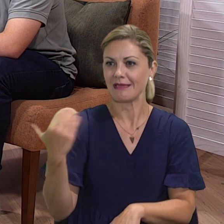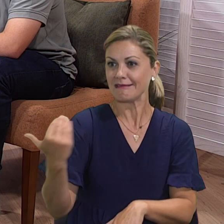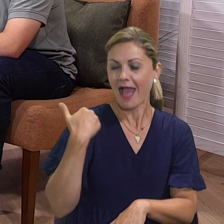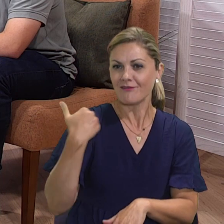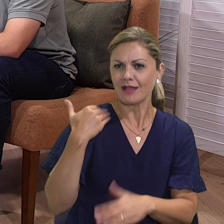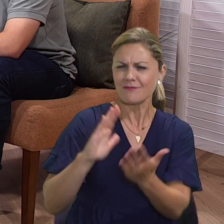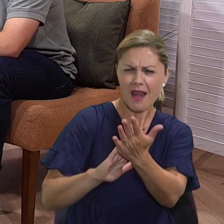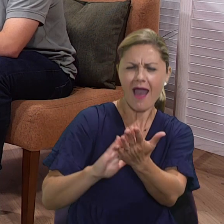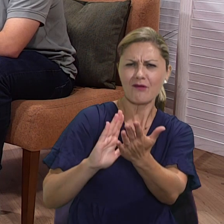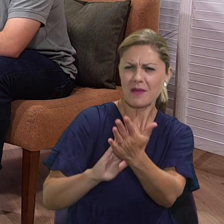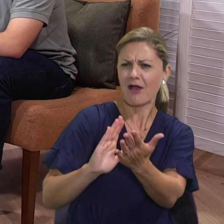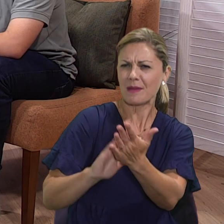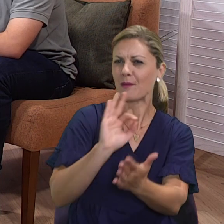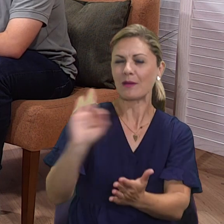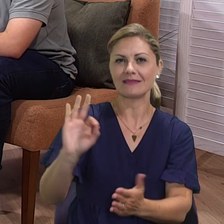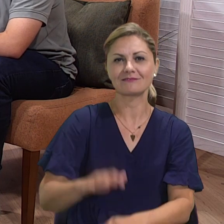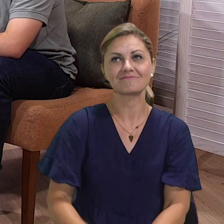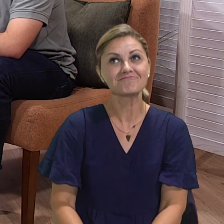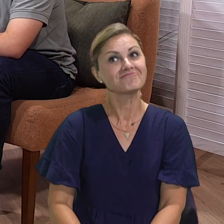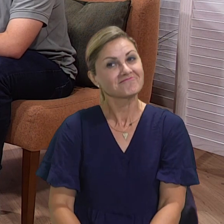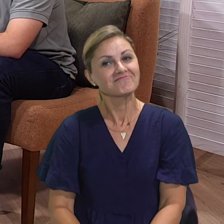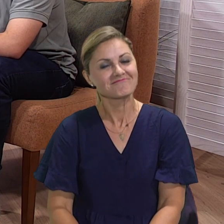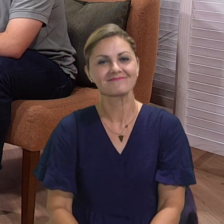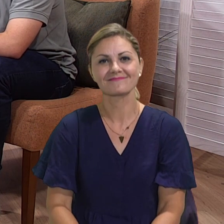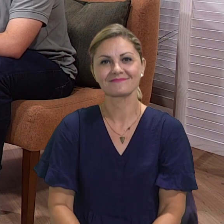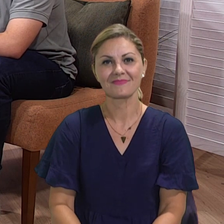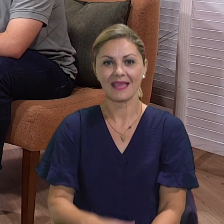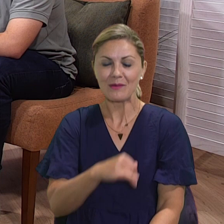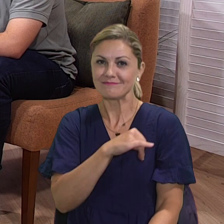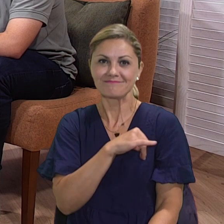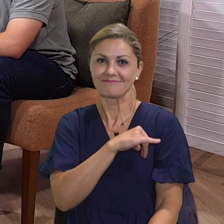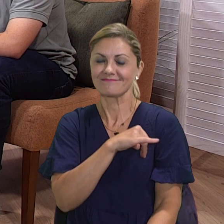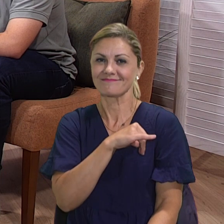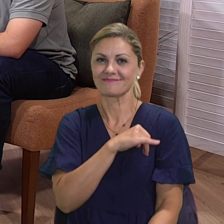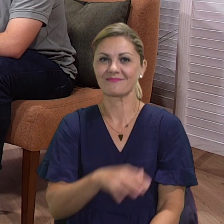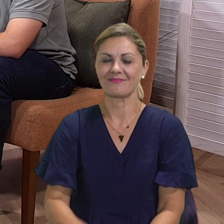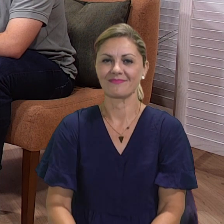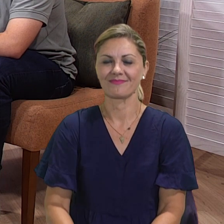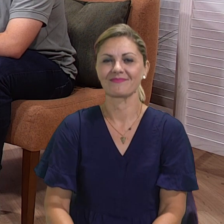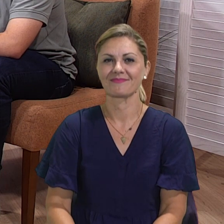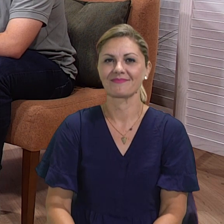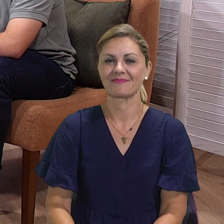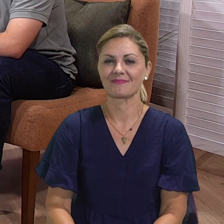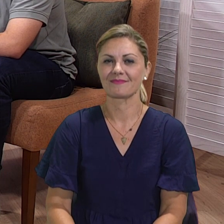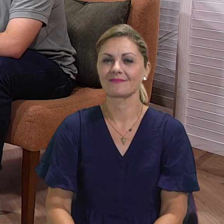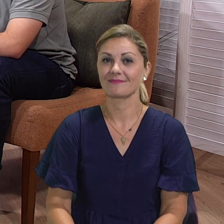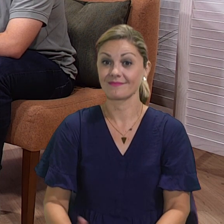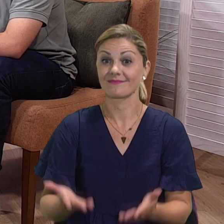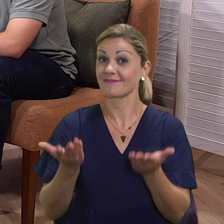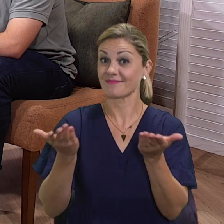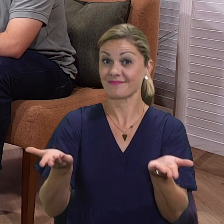vrtili, javljali se sa... To je najinteresantnije kad ti nekoga zaintrigiraš tako da te neko zove